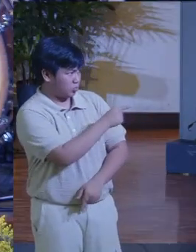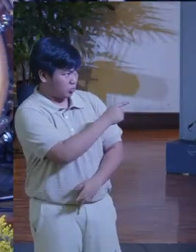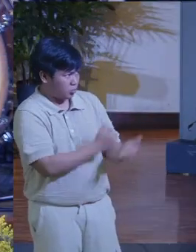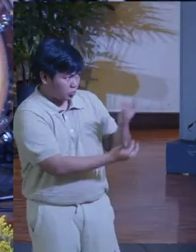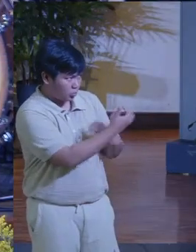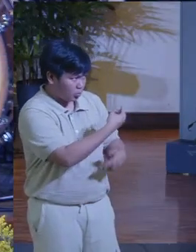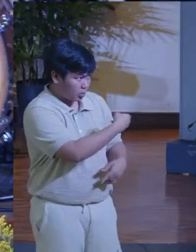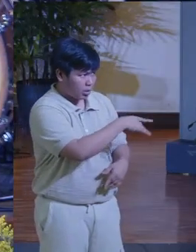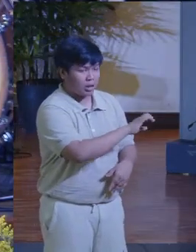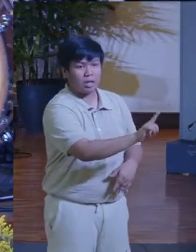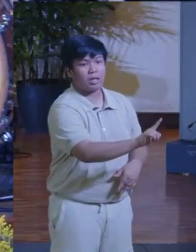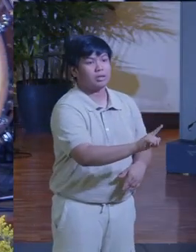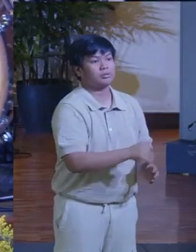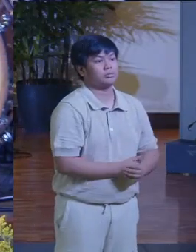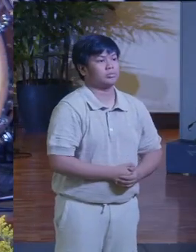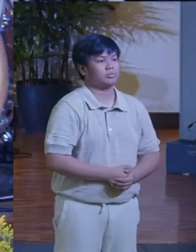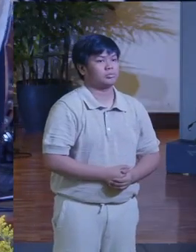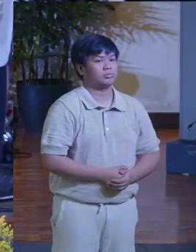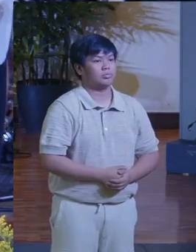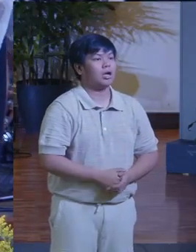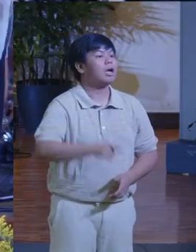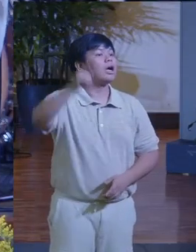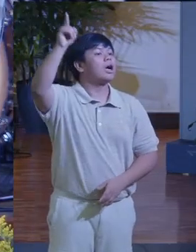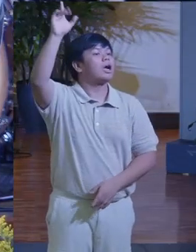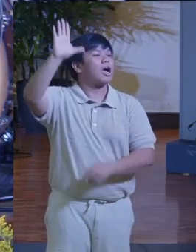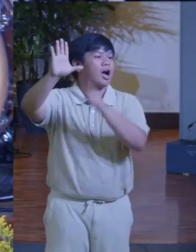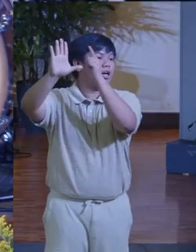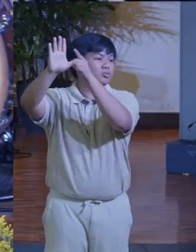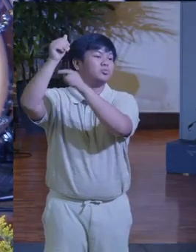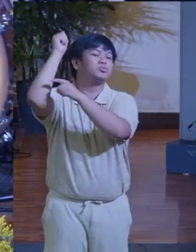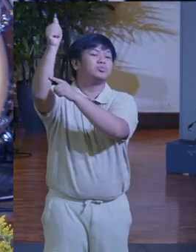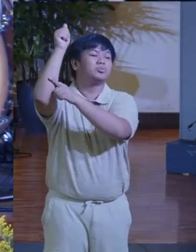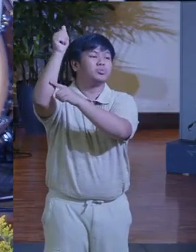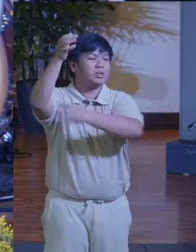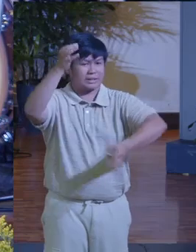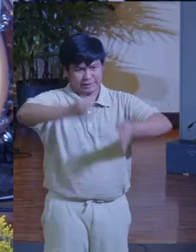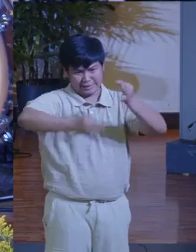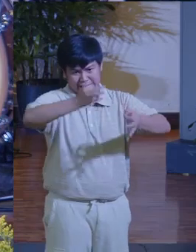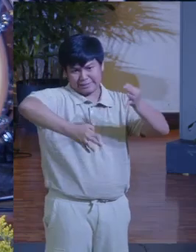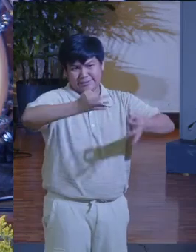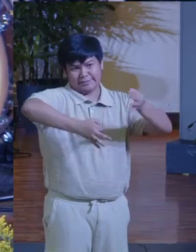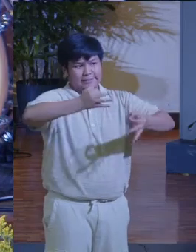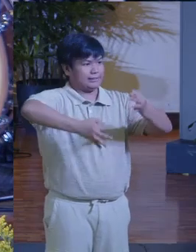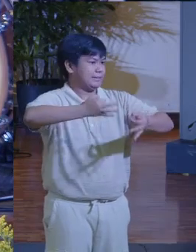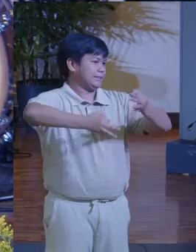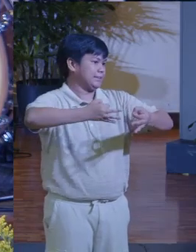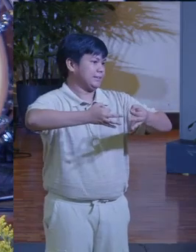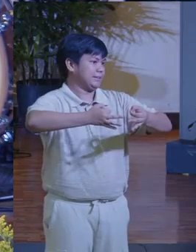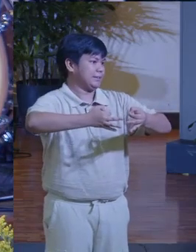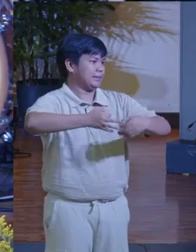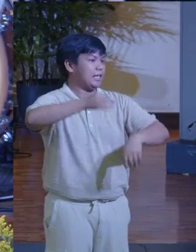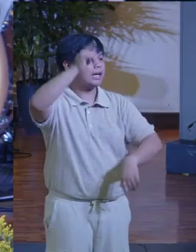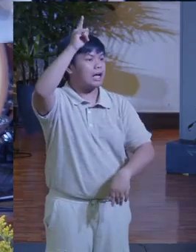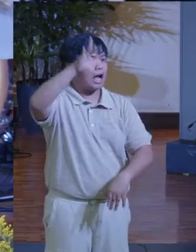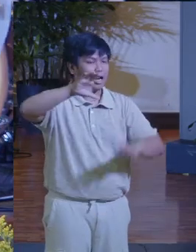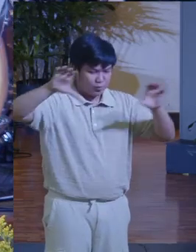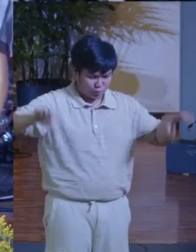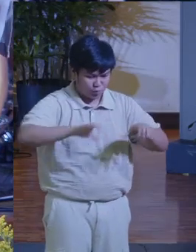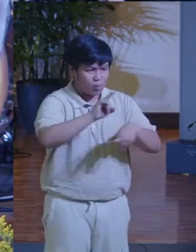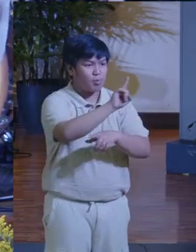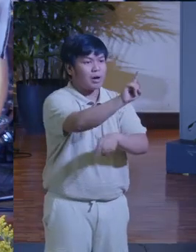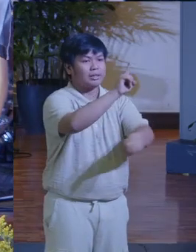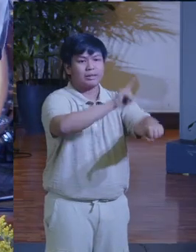ni Pablo, it is God who justifies. So siya po ang may gawa, minsanan lang, ganap,